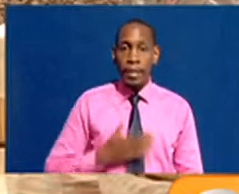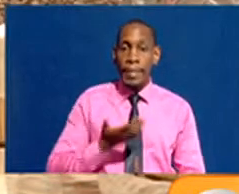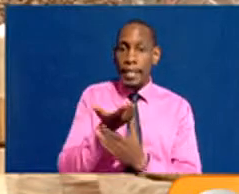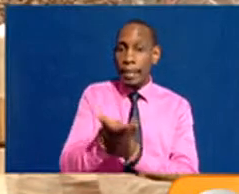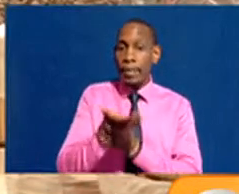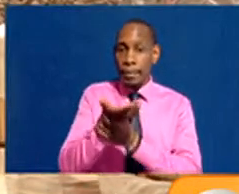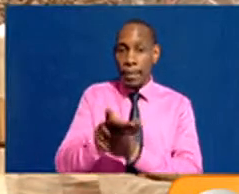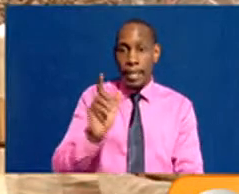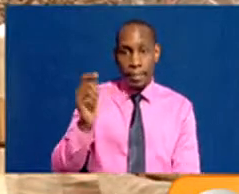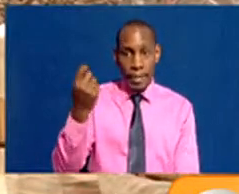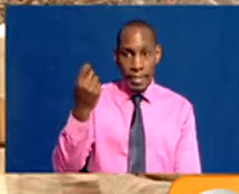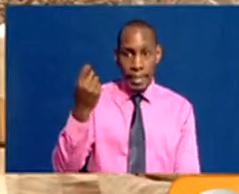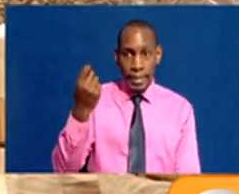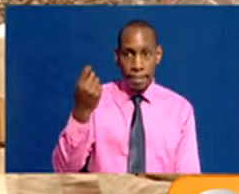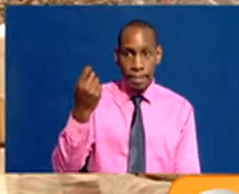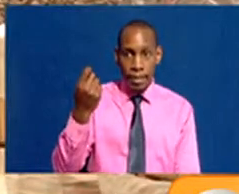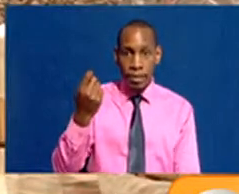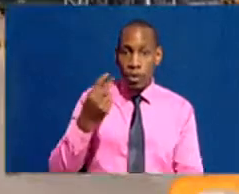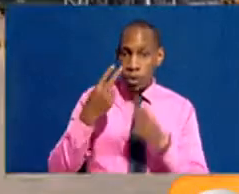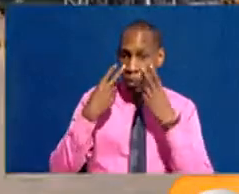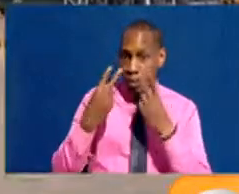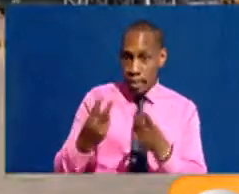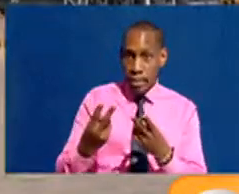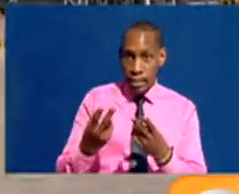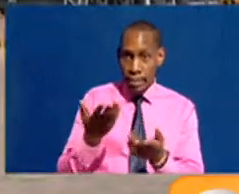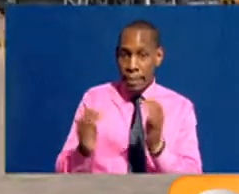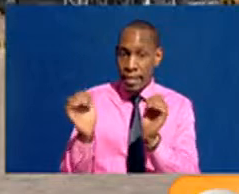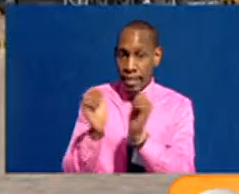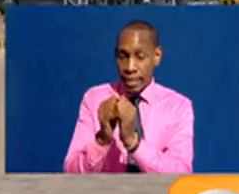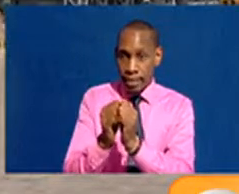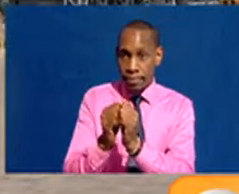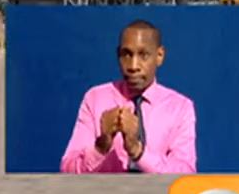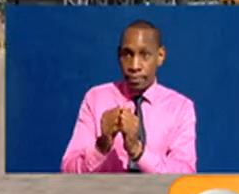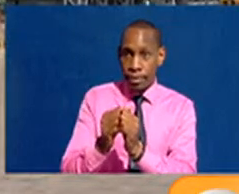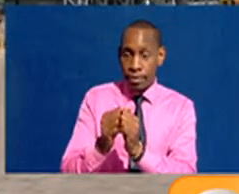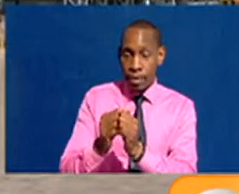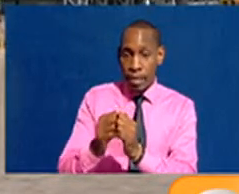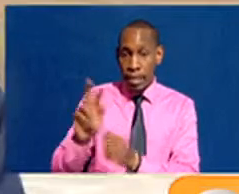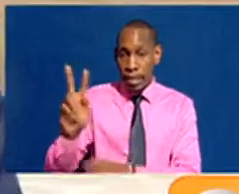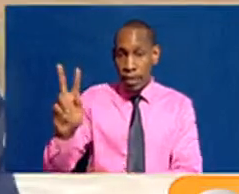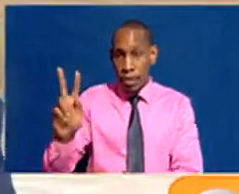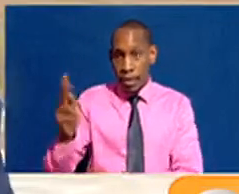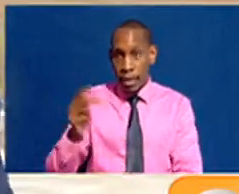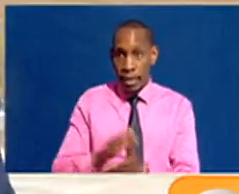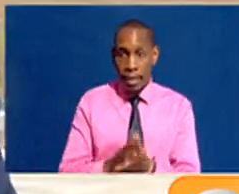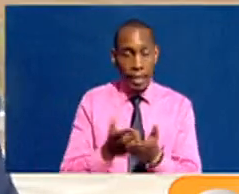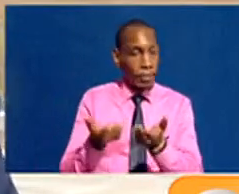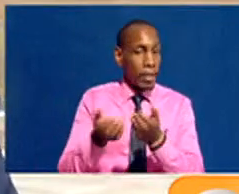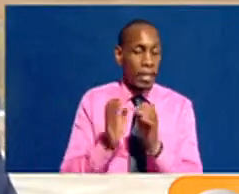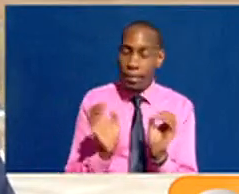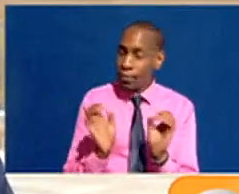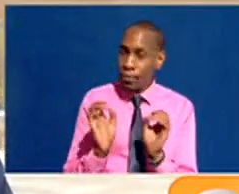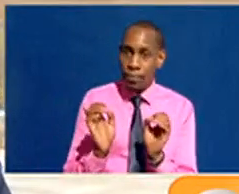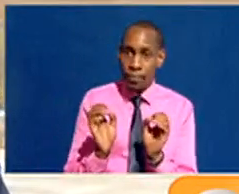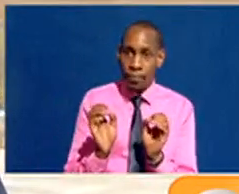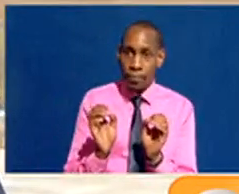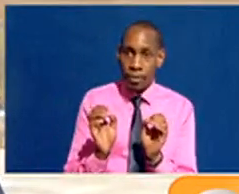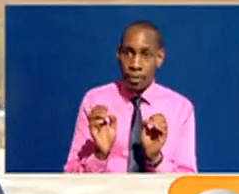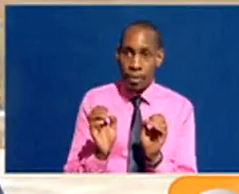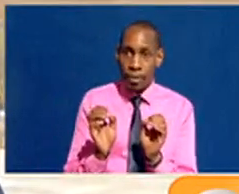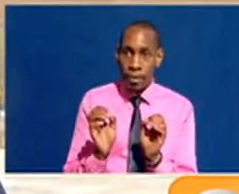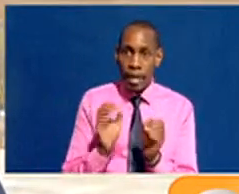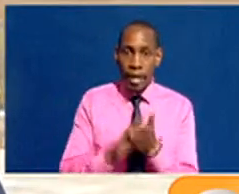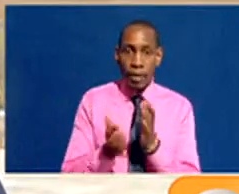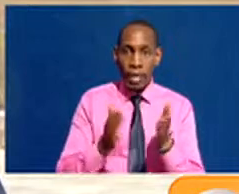rais kukiwanda kama hii kama iko 10 kwa Kenya. Kenya hakuna haja ya hakuna